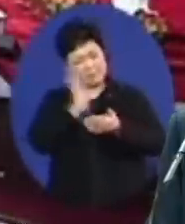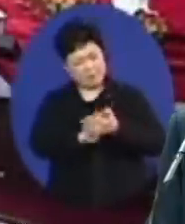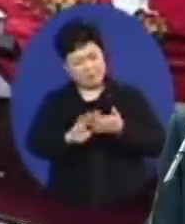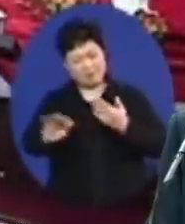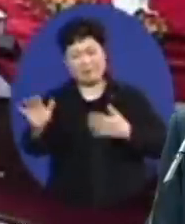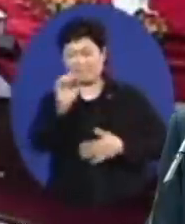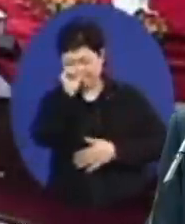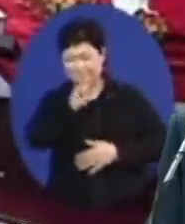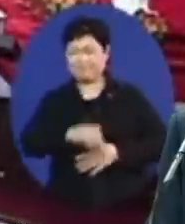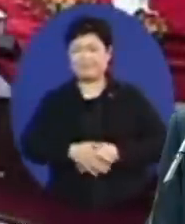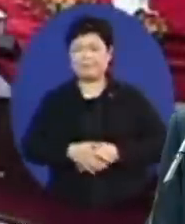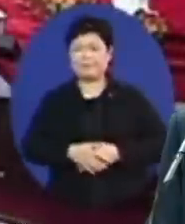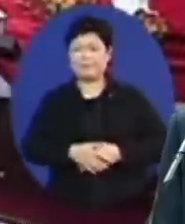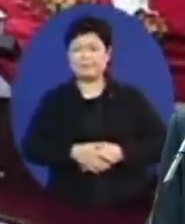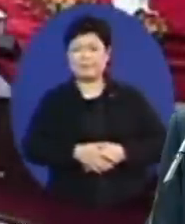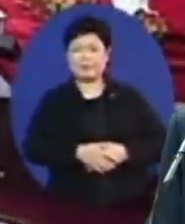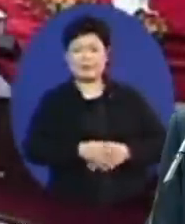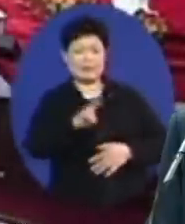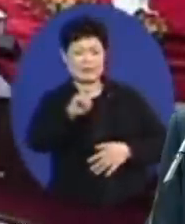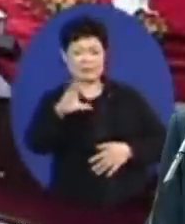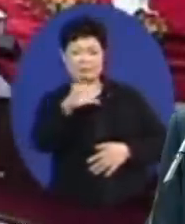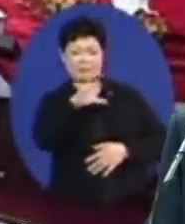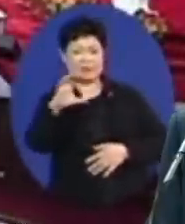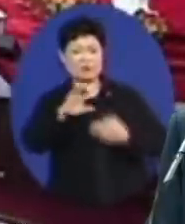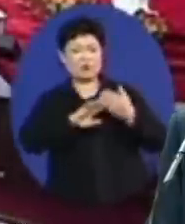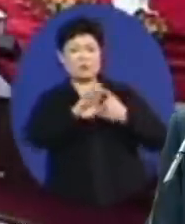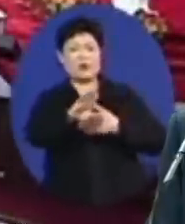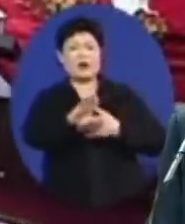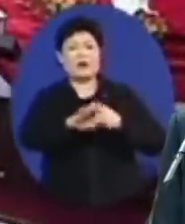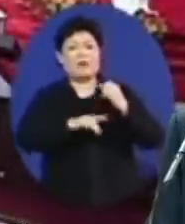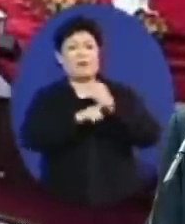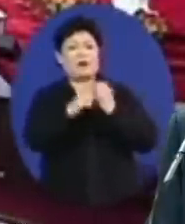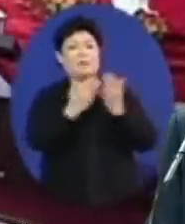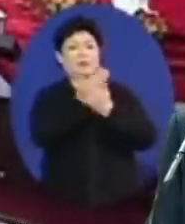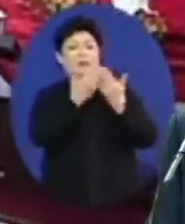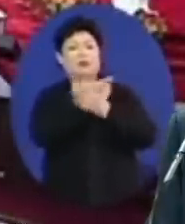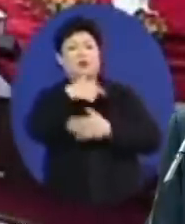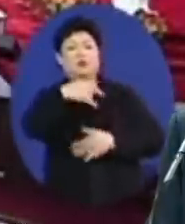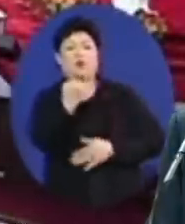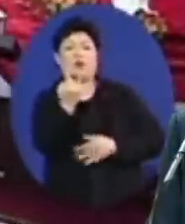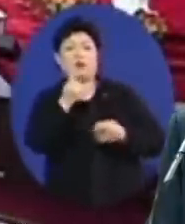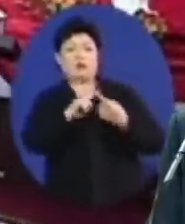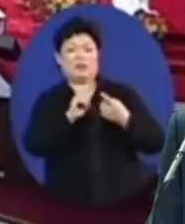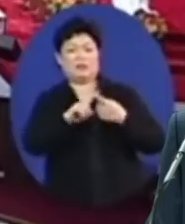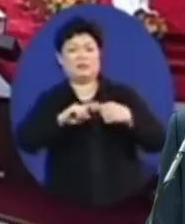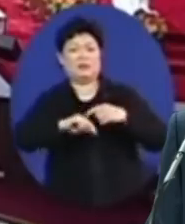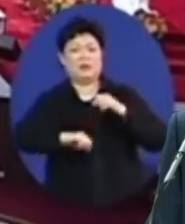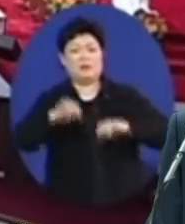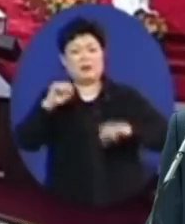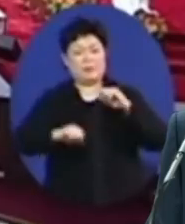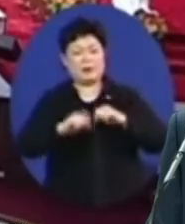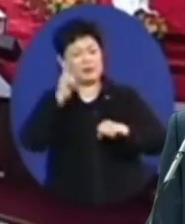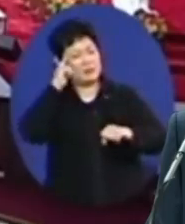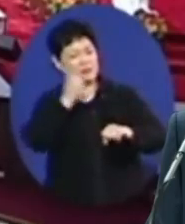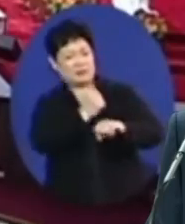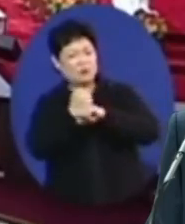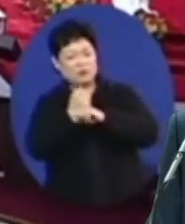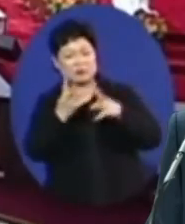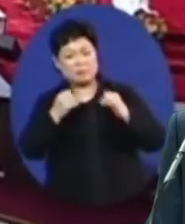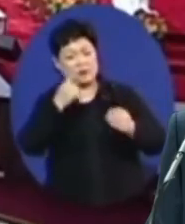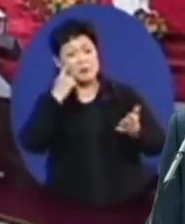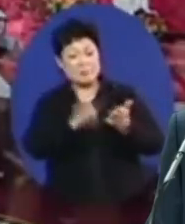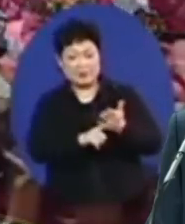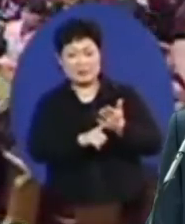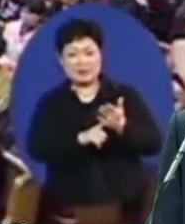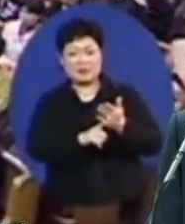좋겠습니까? 20세기 후반 과학의 발달로 인하여 인간의 뇌에 대해서도 활발한 연구를 진행하여 많은 것을 발견했습니다.